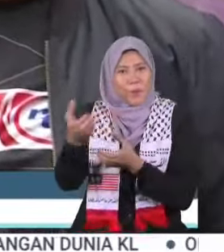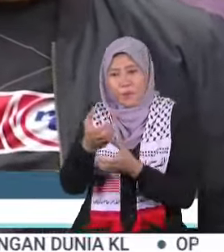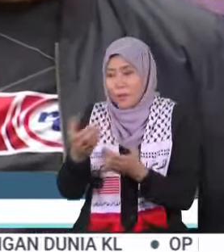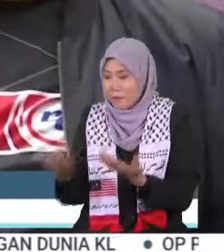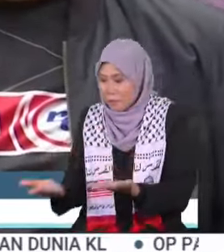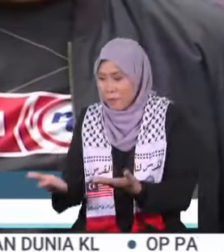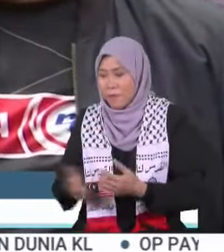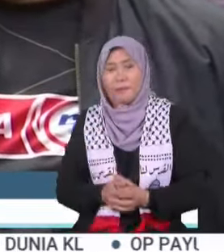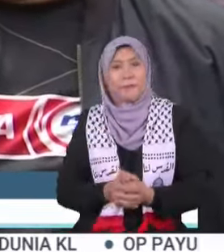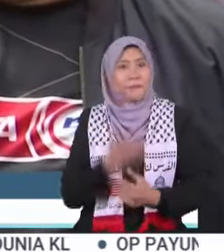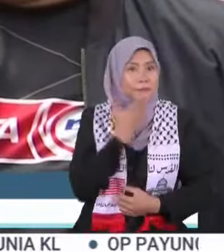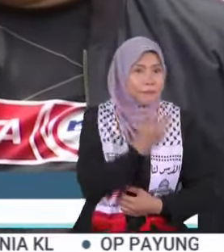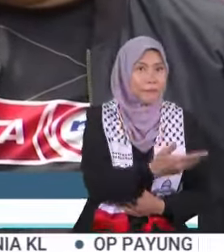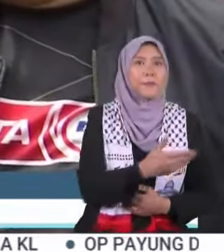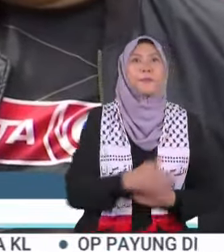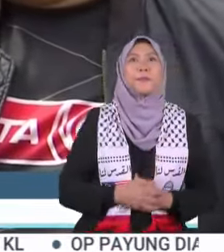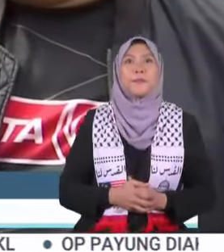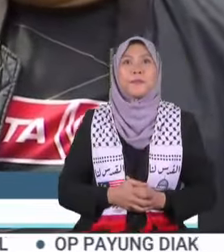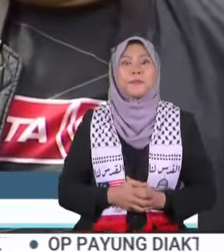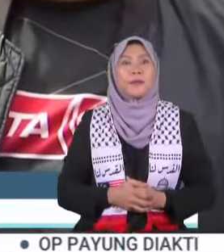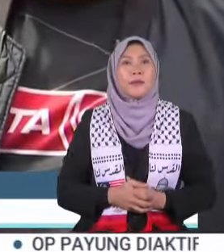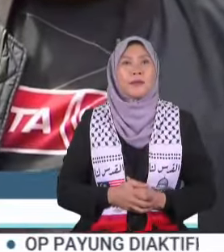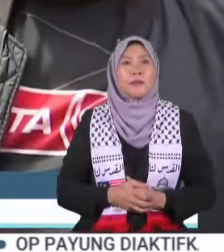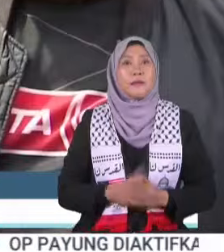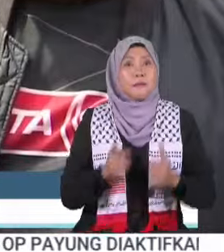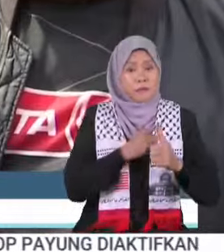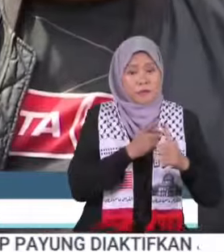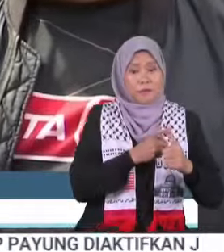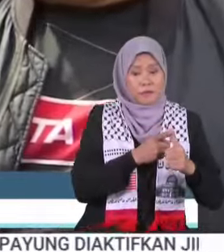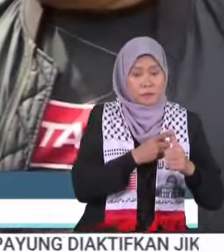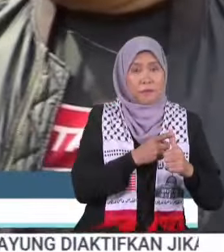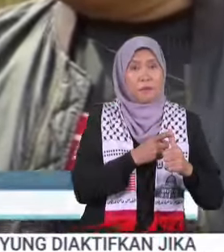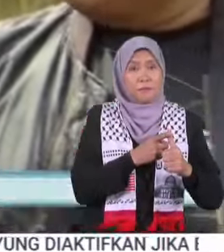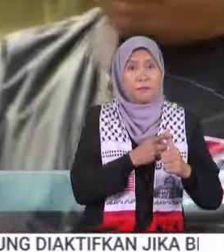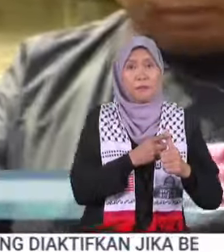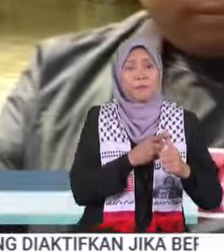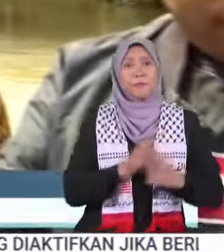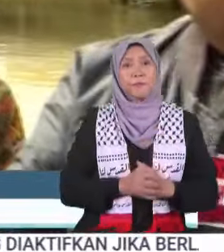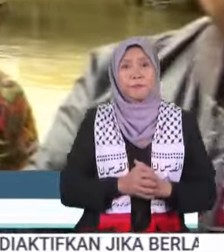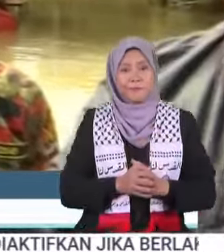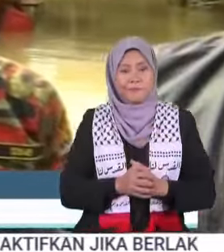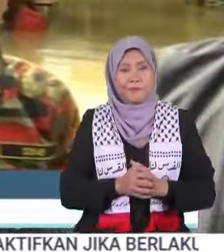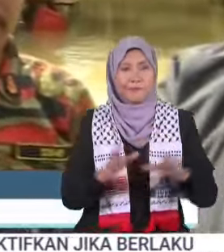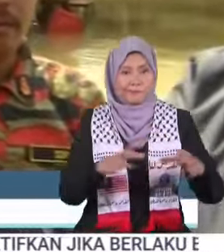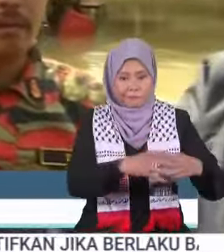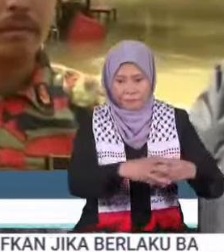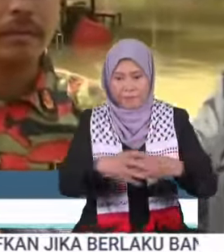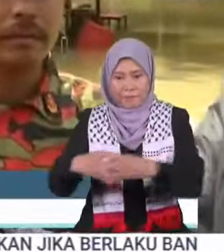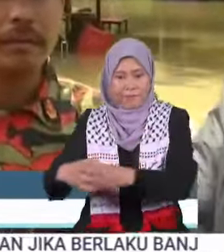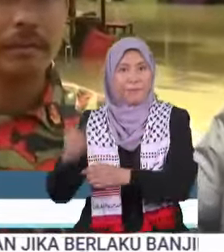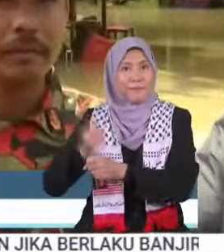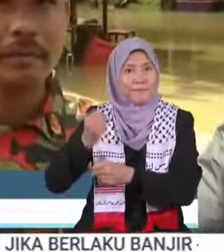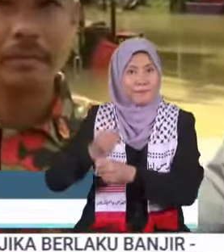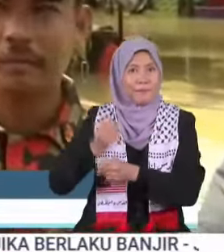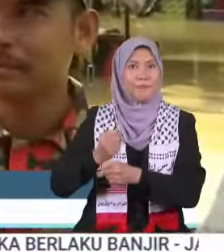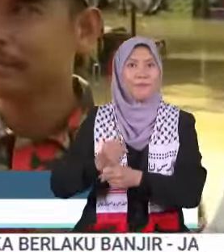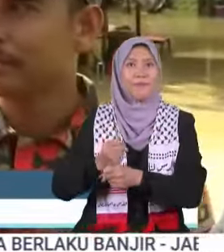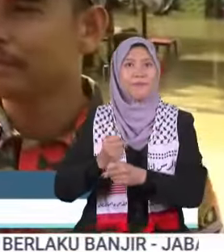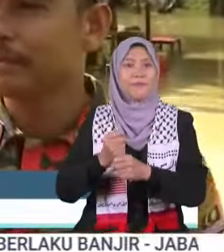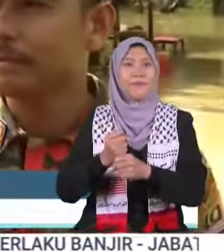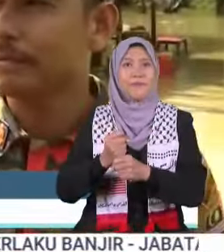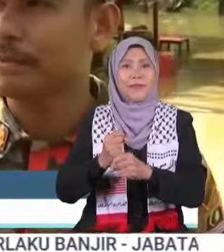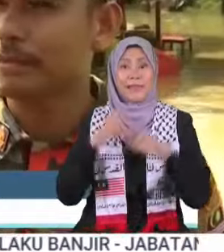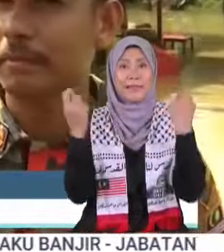kasih hazwan terlebih dahulu untuk gerak kerja pihak Balai Bomba dan pejamat